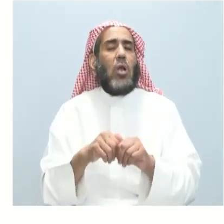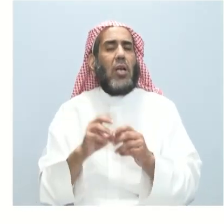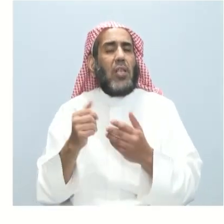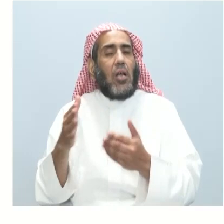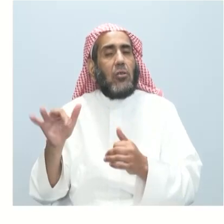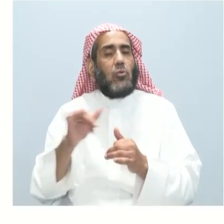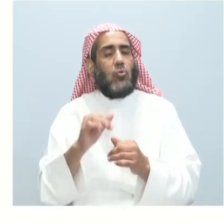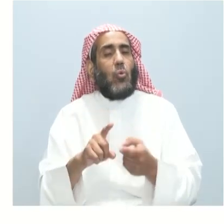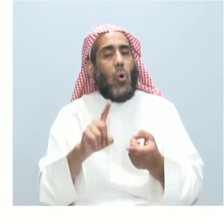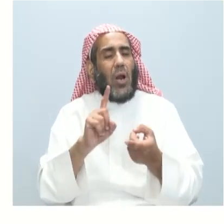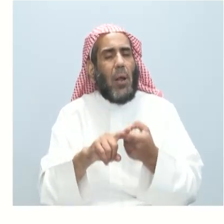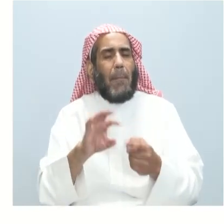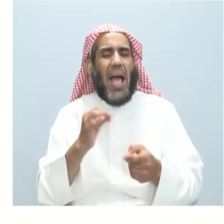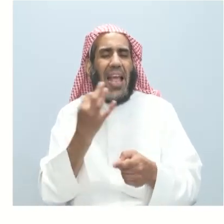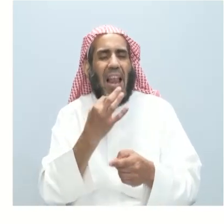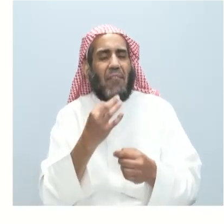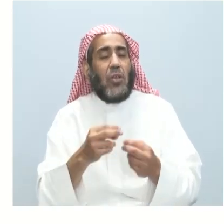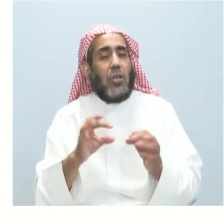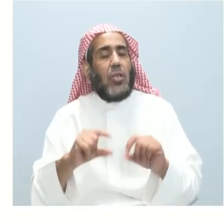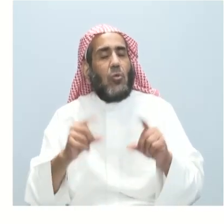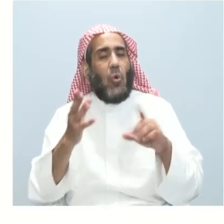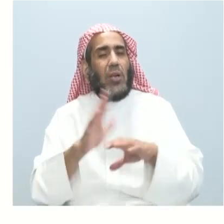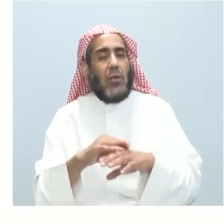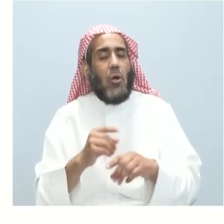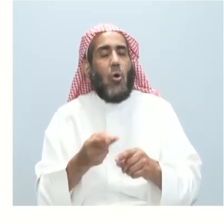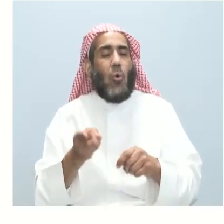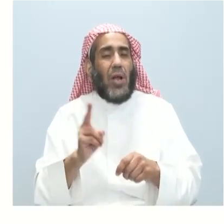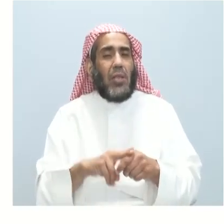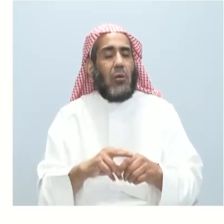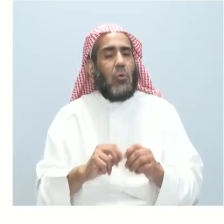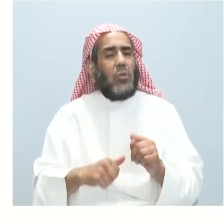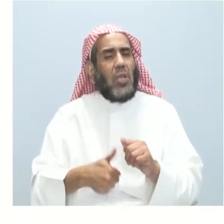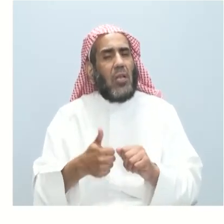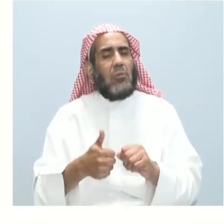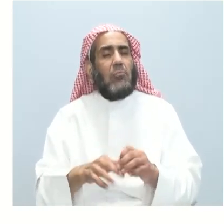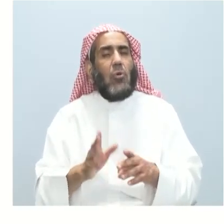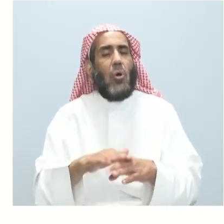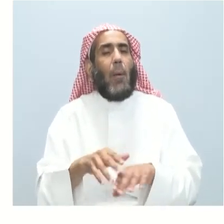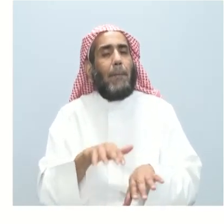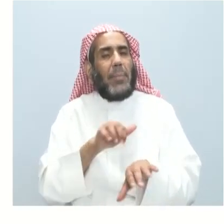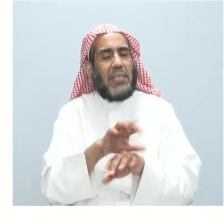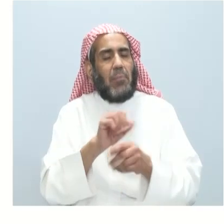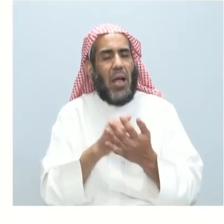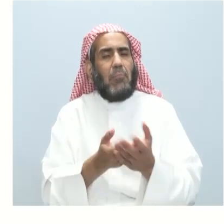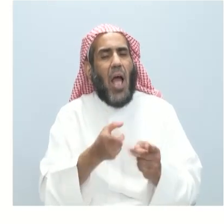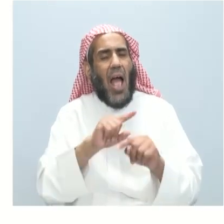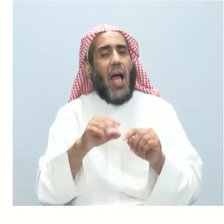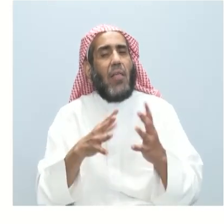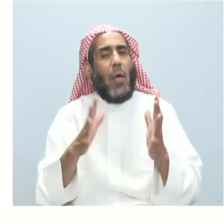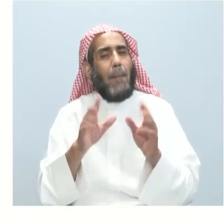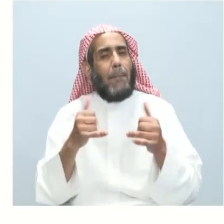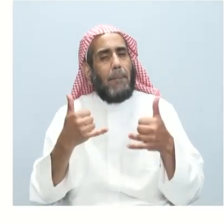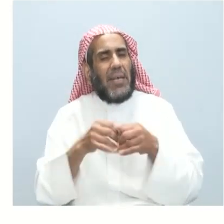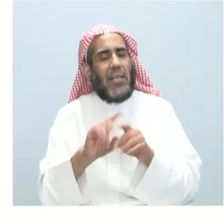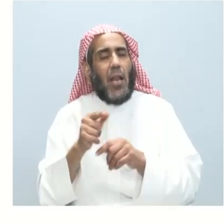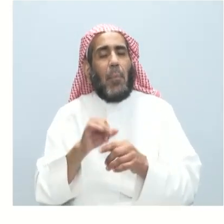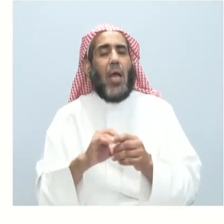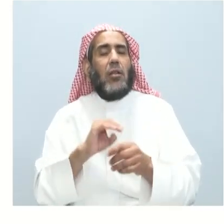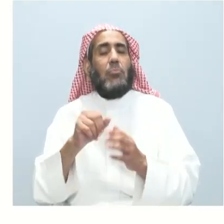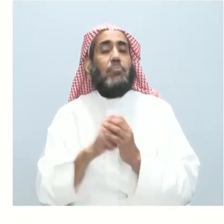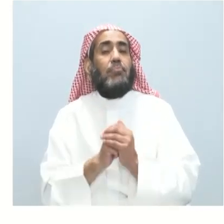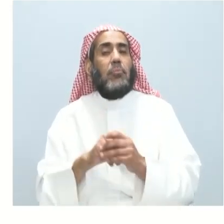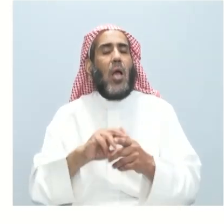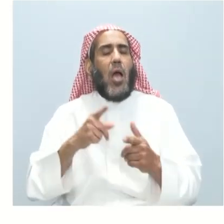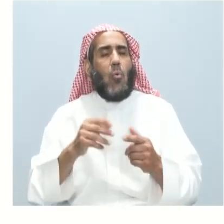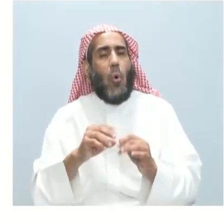الرجعه باي لفظ يدل على الرجعه وكذلك تحصل بجماعها هذا ما يتعلق بهذا الجواب هنا